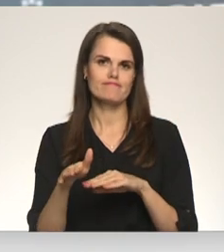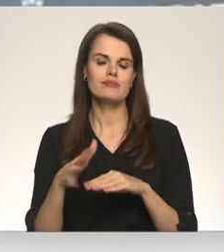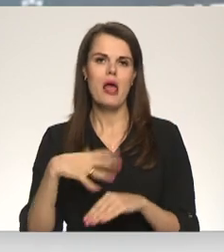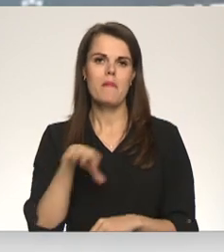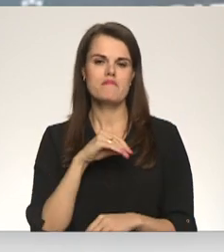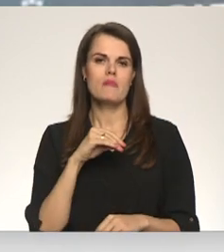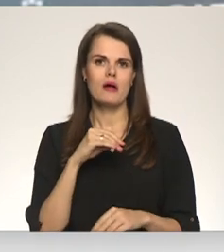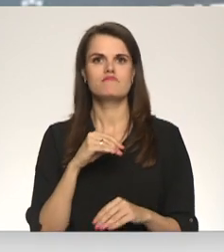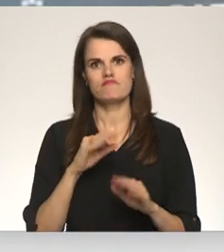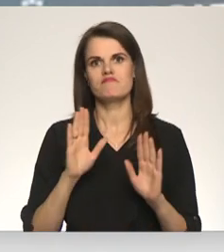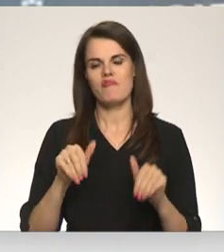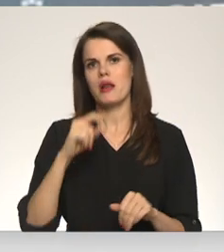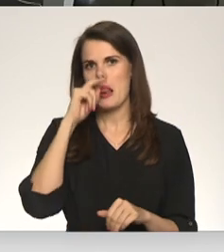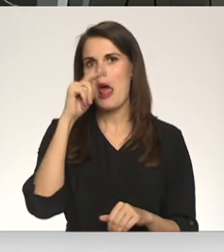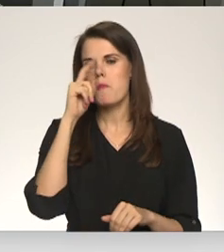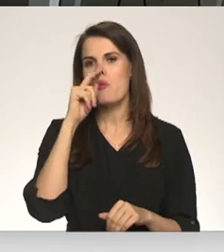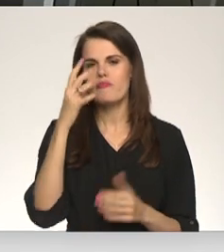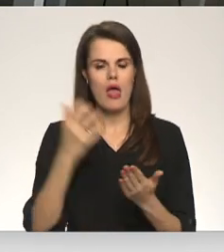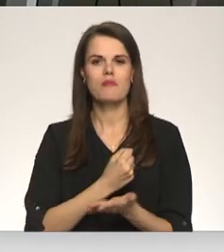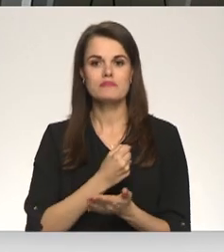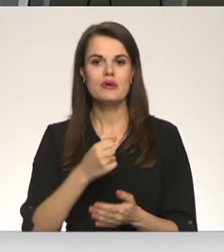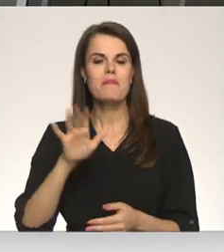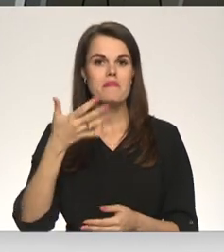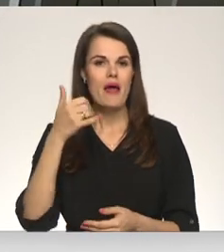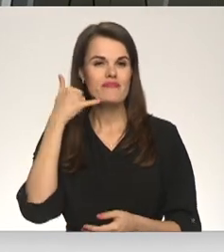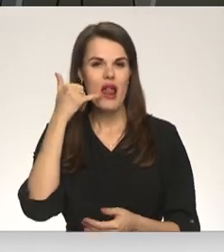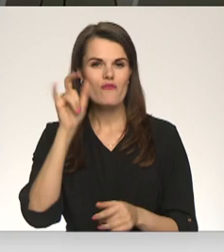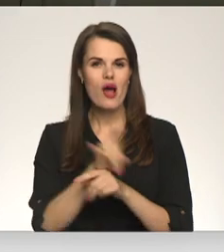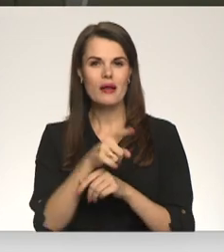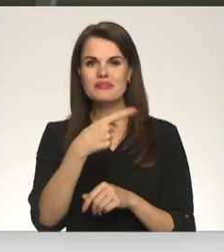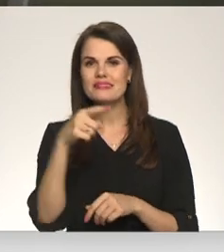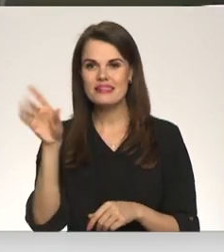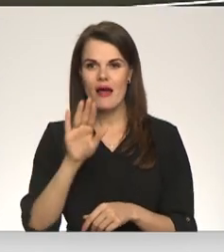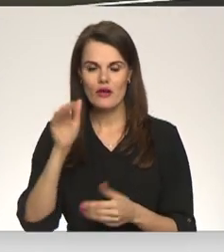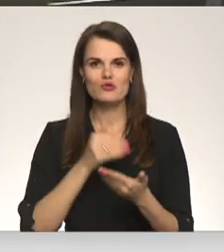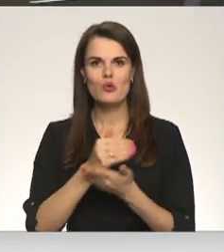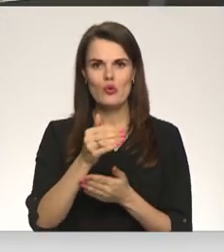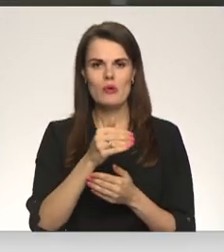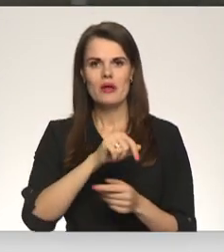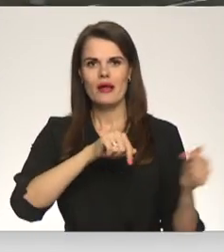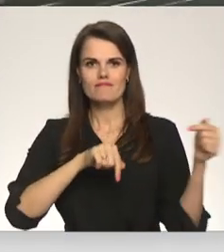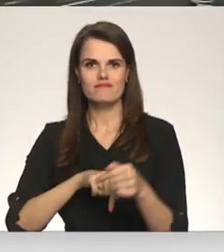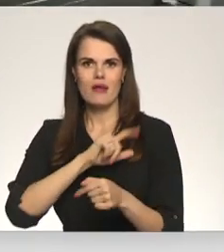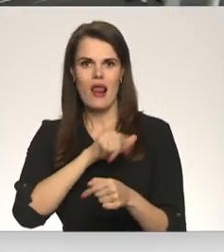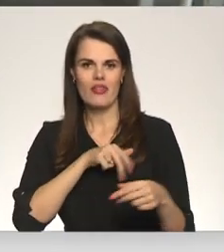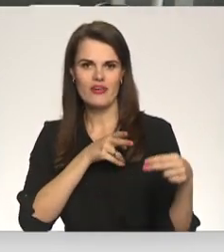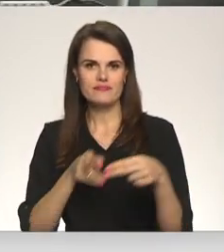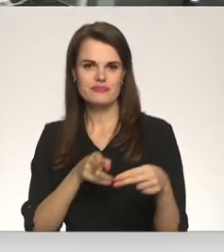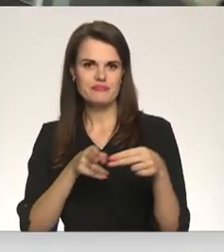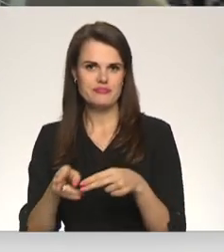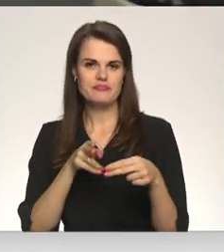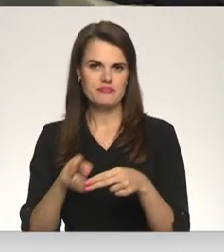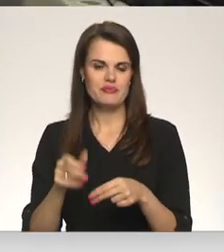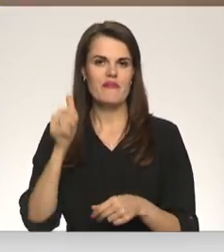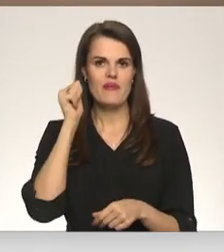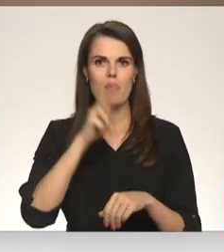mēs pamatot varētu ar to lēpoties. Taču telefonu krāpnieki no citām valstīm turpina apzakt Latvijas iedzīvotājus. Tā vakar